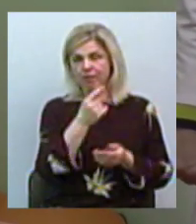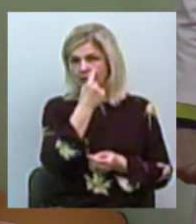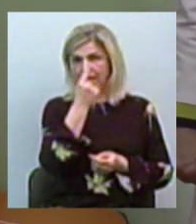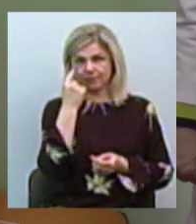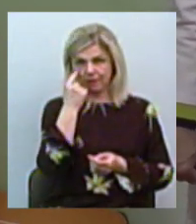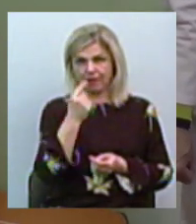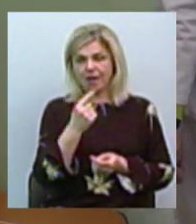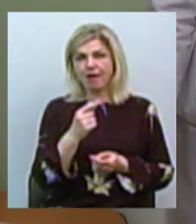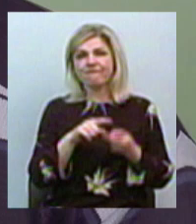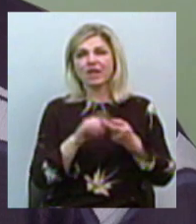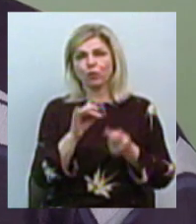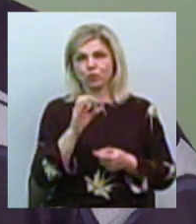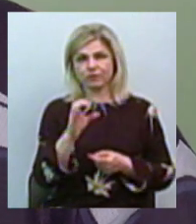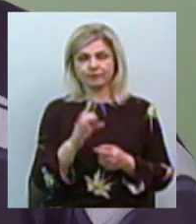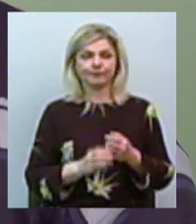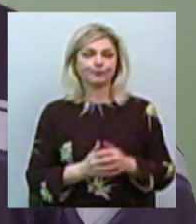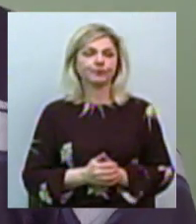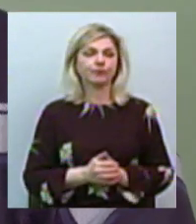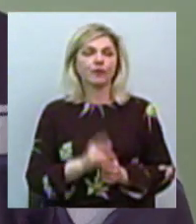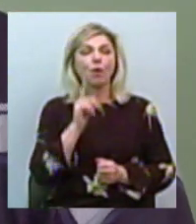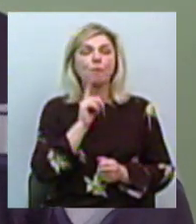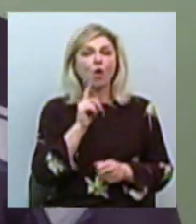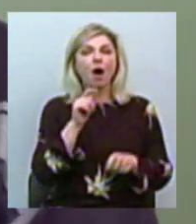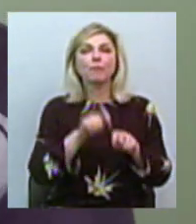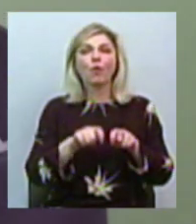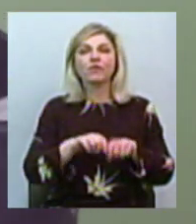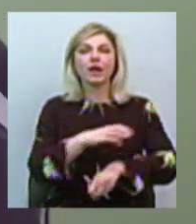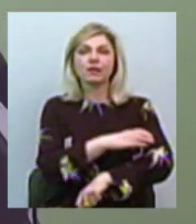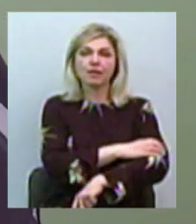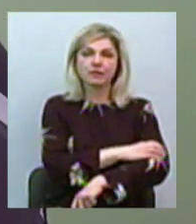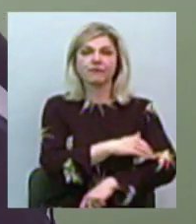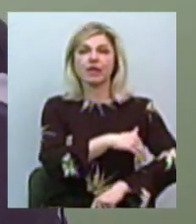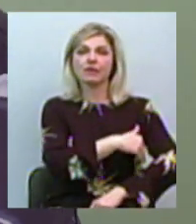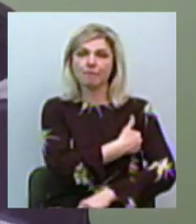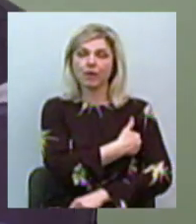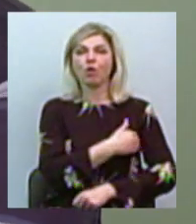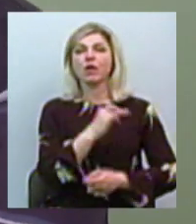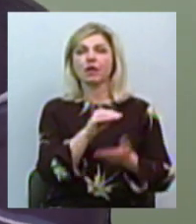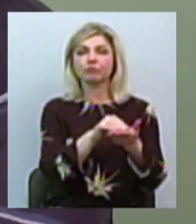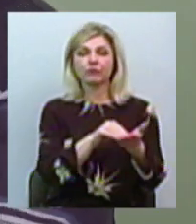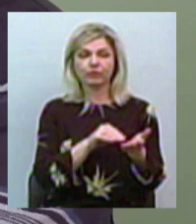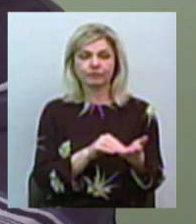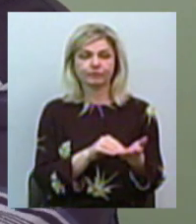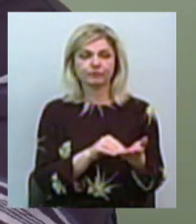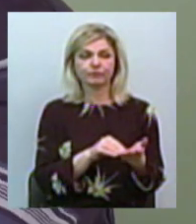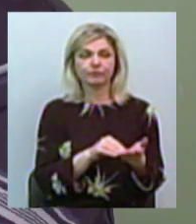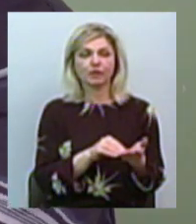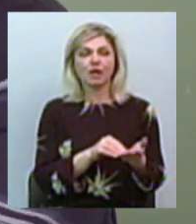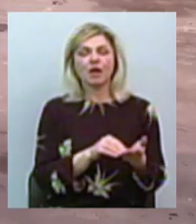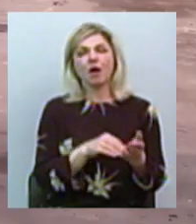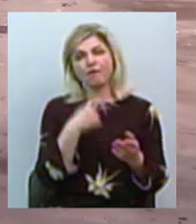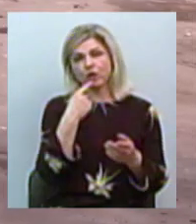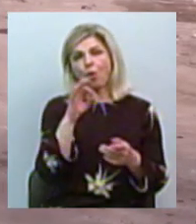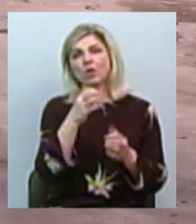слизисту оболочку. Поки пацієнту вимірюють тиск, температуру тощо, дані яких, за легендою навчань, свідчать про стан